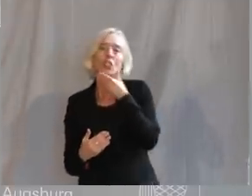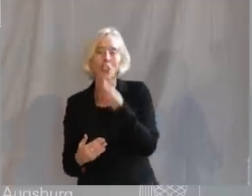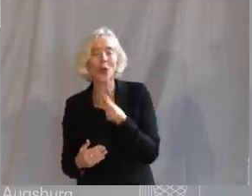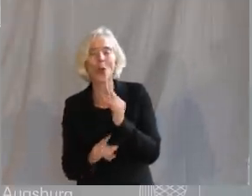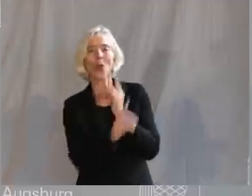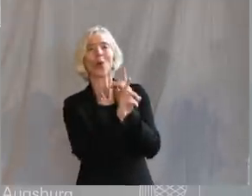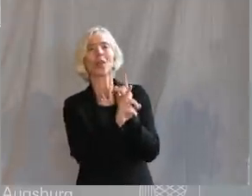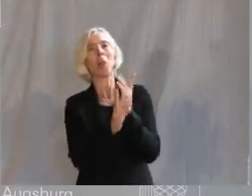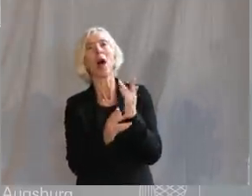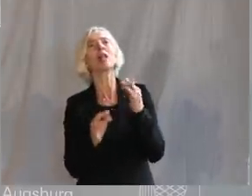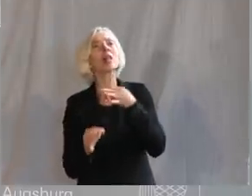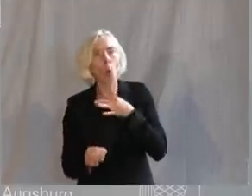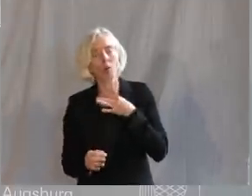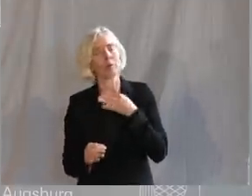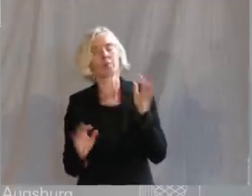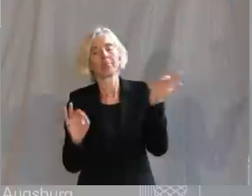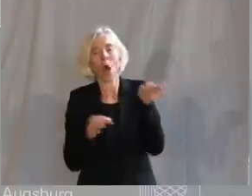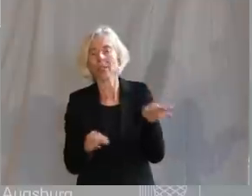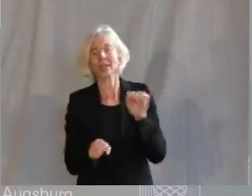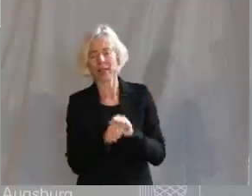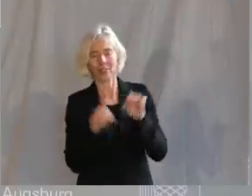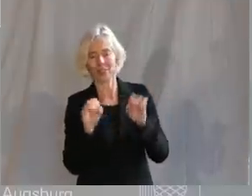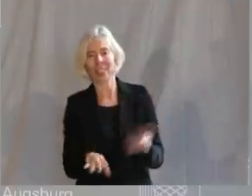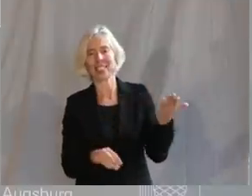notwendig, machen Sie es einfach nicht. Es dient einfach